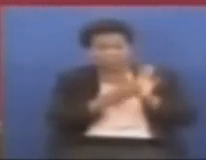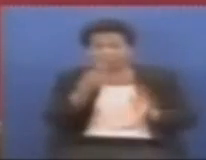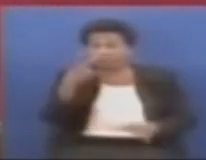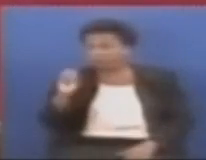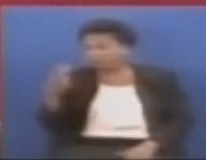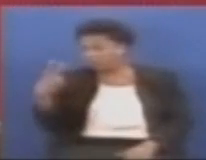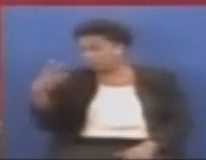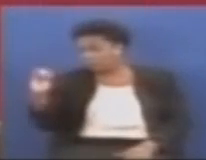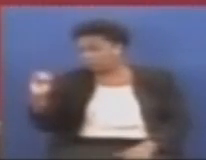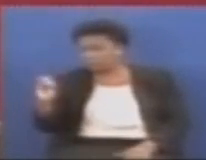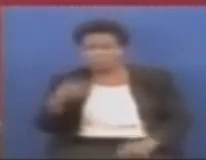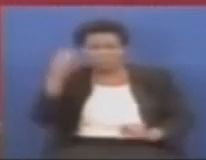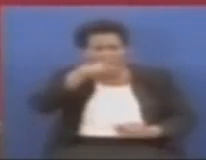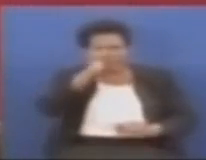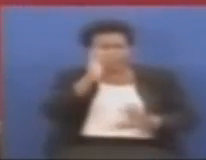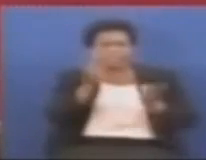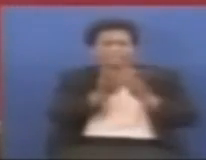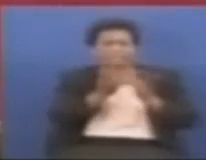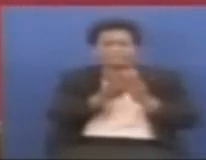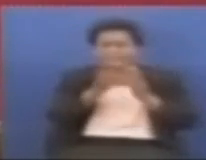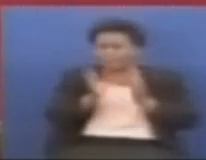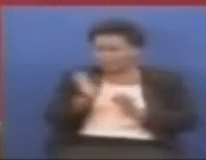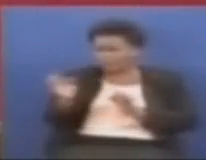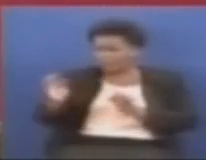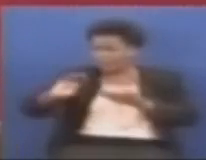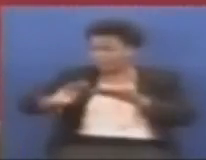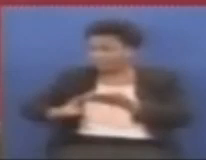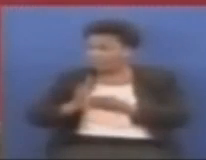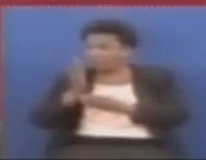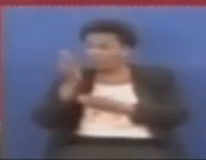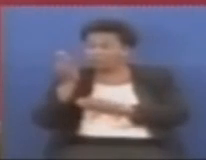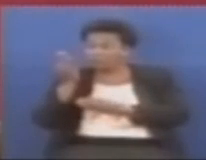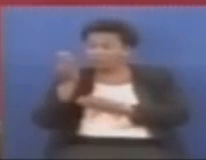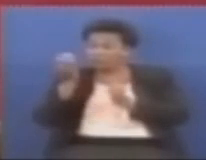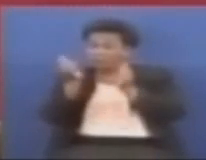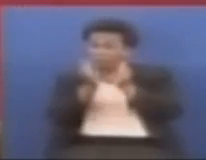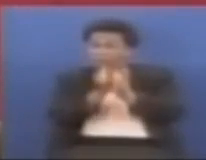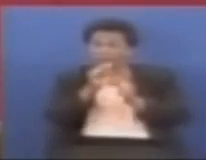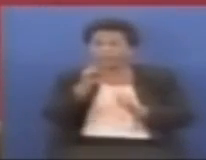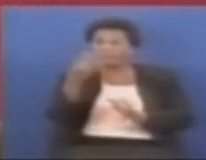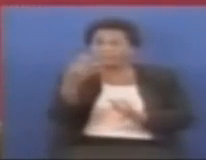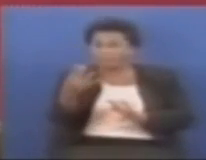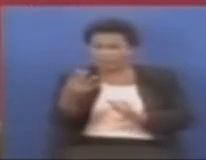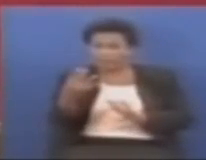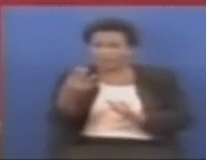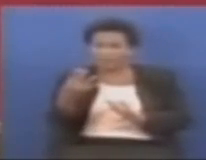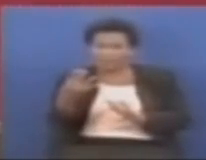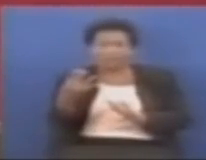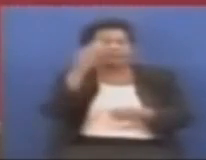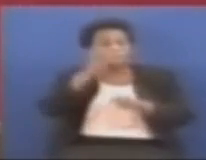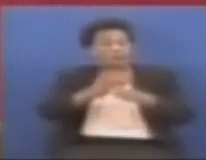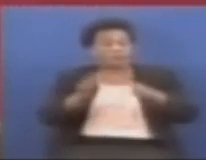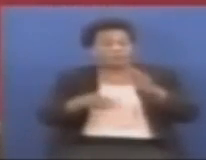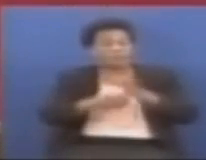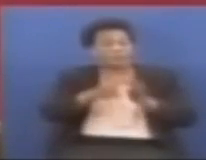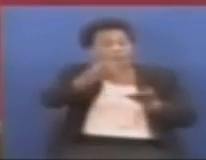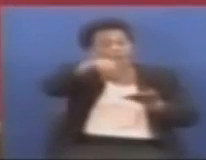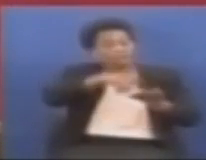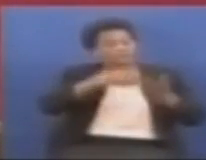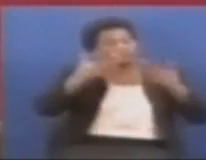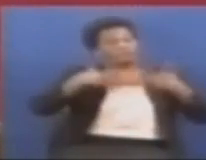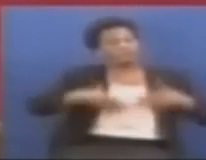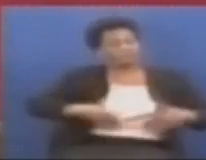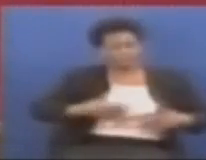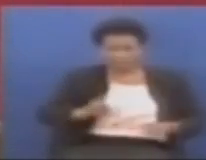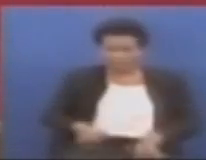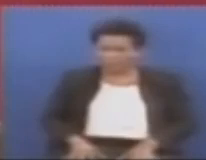2018-19-20 serikali imetenga kiasi cha shilingi bilioni 10.4 kwa ajili ya ujenzi wa vituo 52 vya afya na